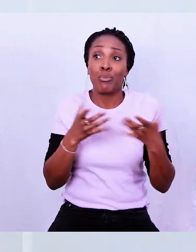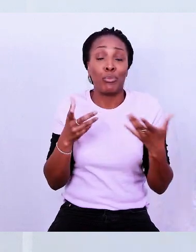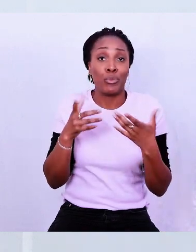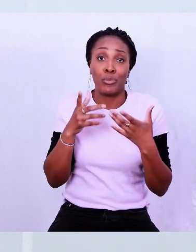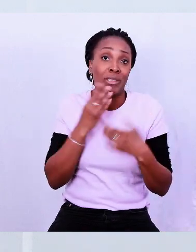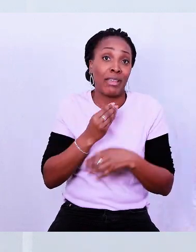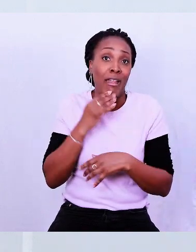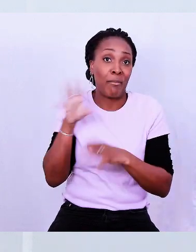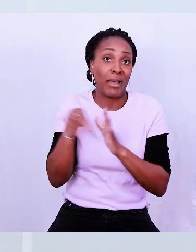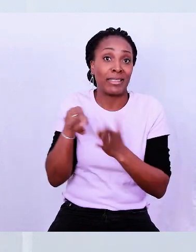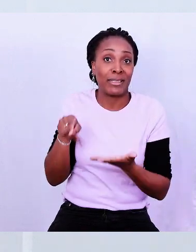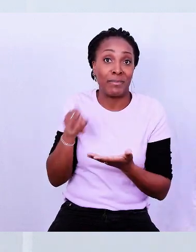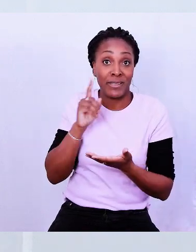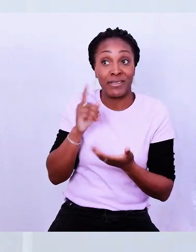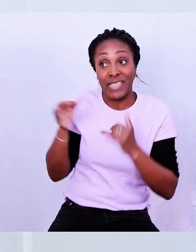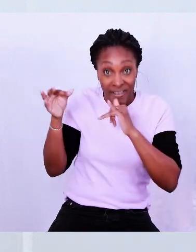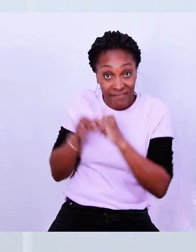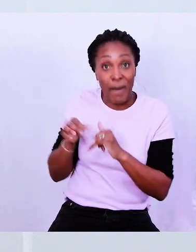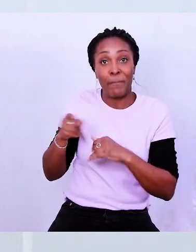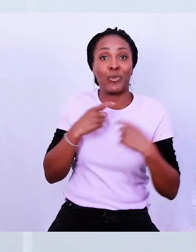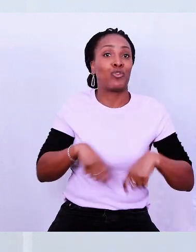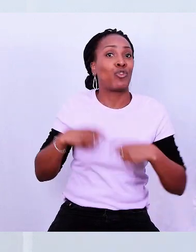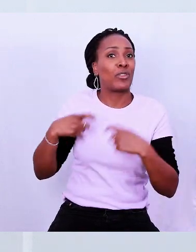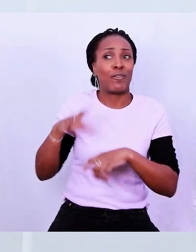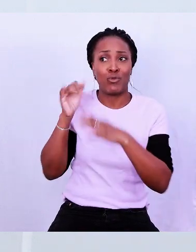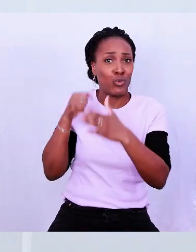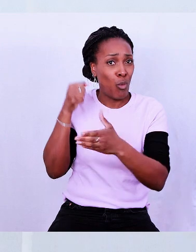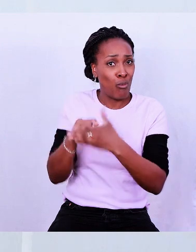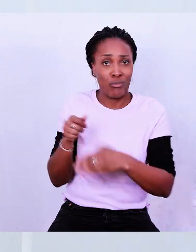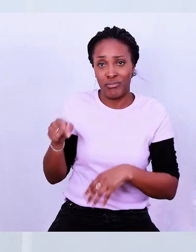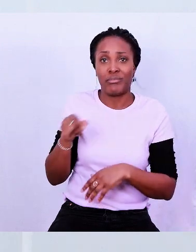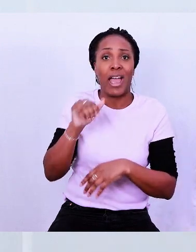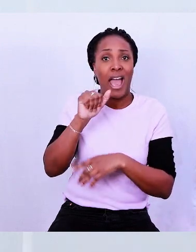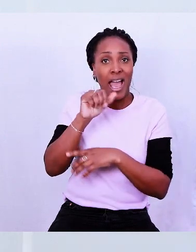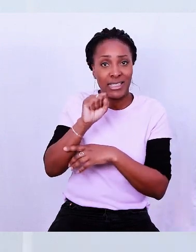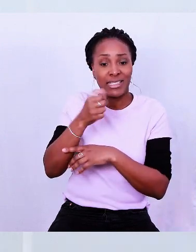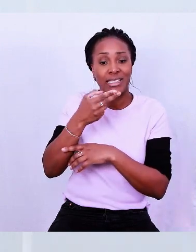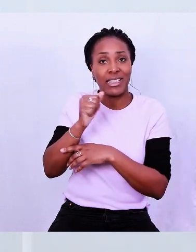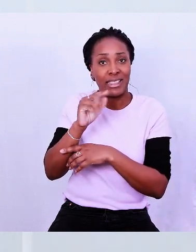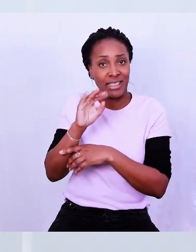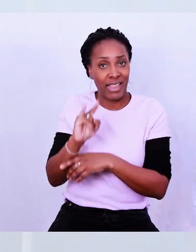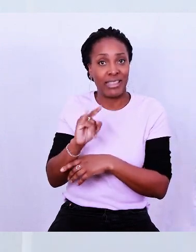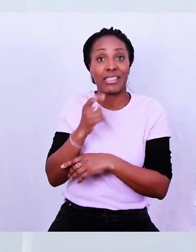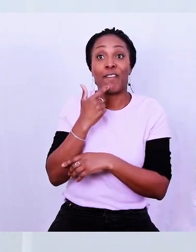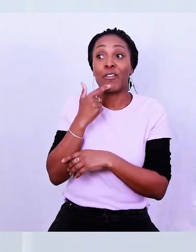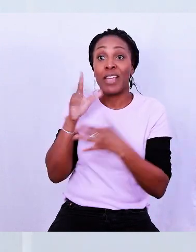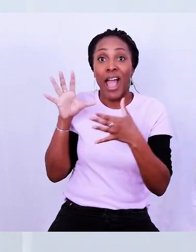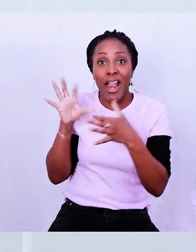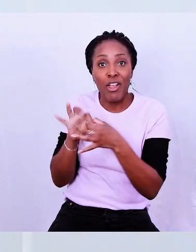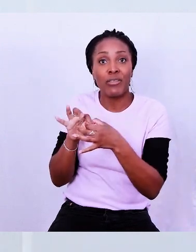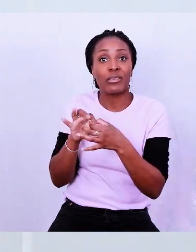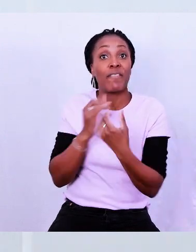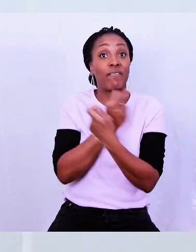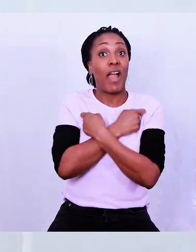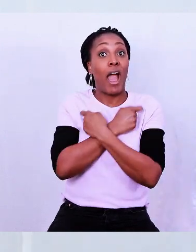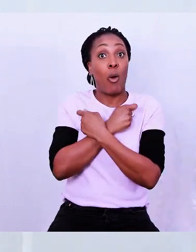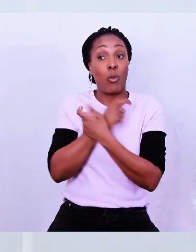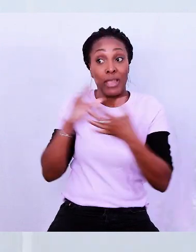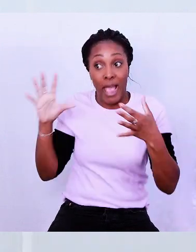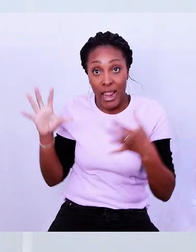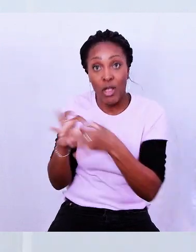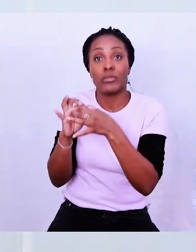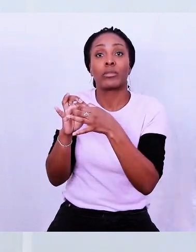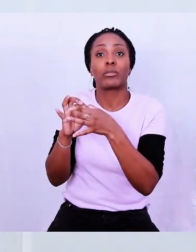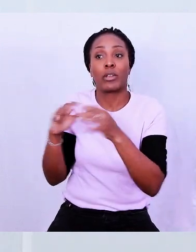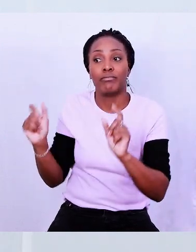femme sera toujours l'épouse de Joseph jusqu'au bout. Donc on voit une alliance qui est là faite par Pharaon, mais une alliance qui va